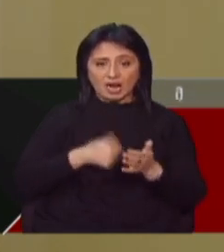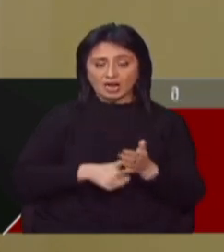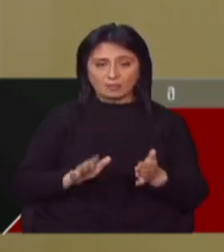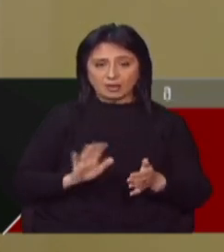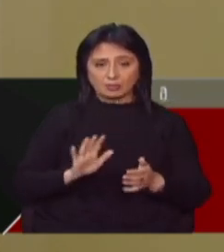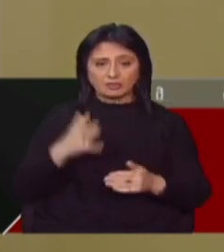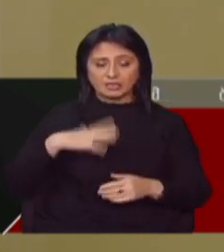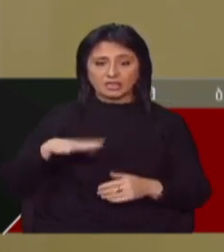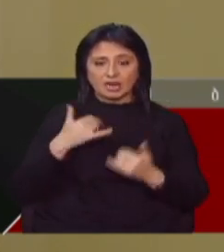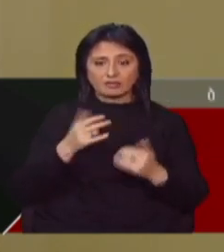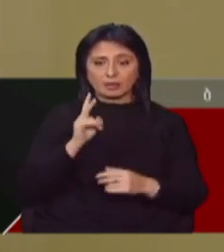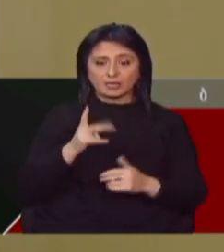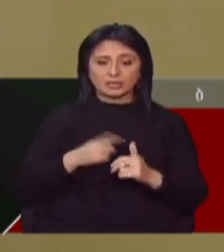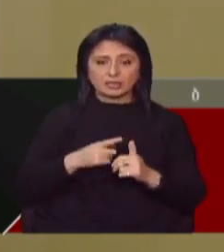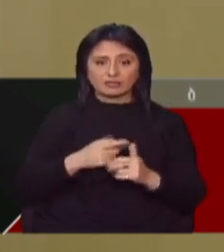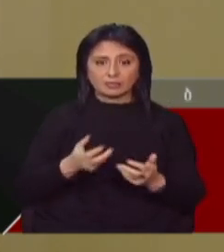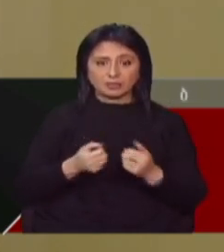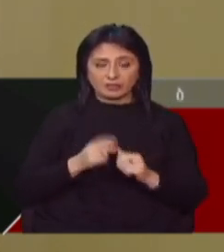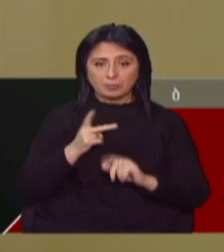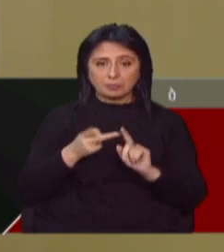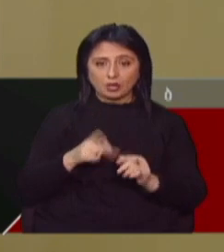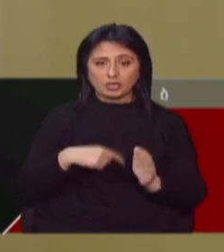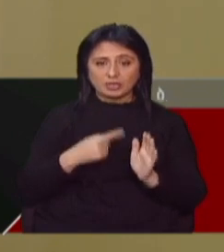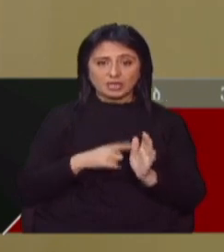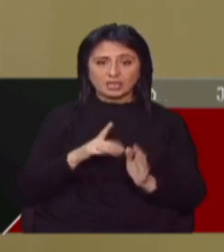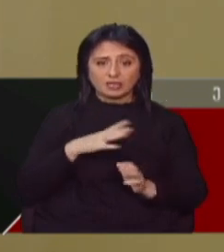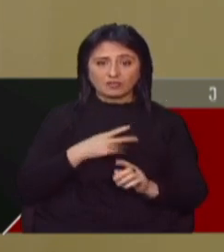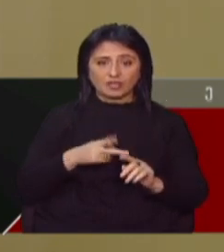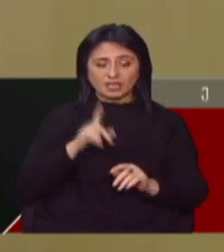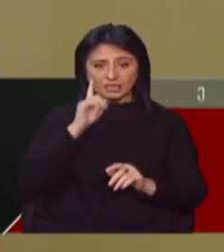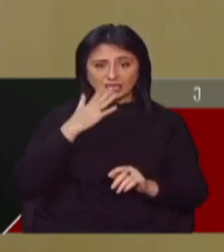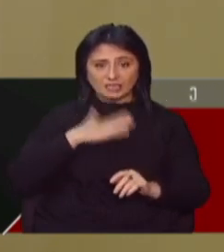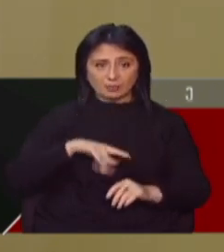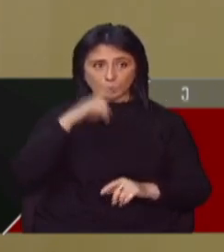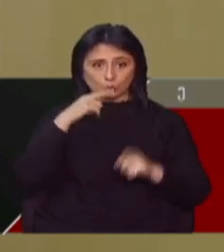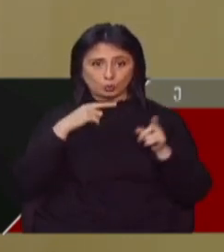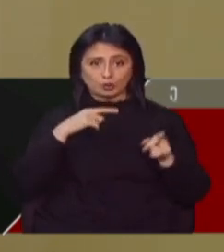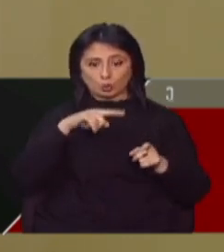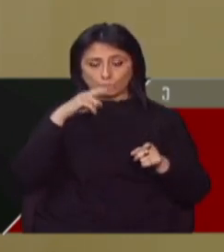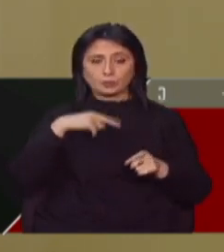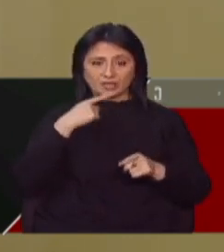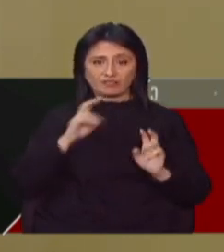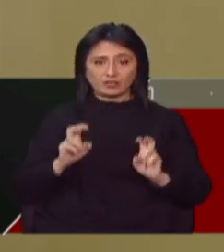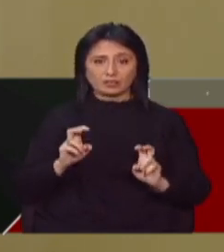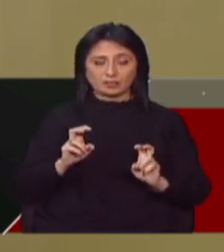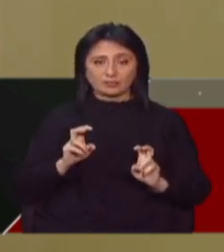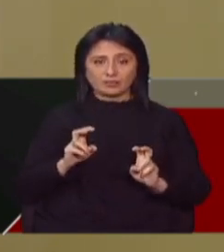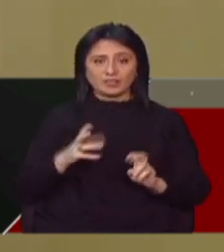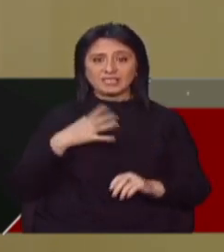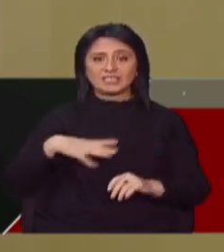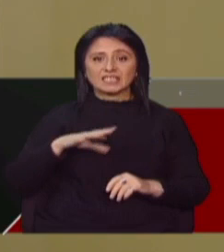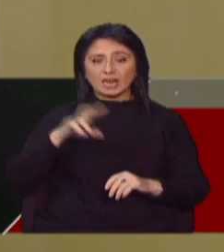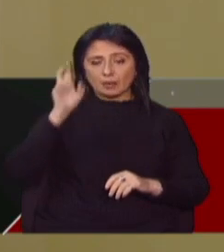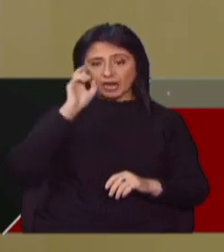ეხმარება საქართველოსთვის კანდიდატის სტატუსის მიღებას. მეორე საკითხი რა იყო? ეს სიამონა ძალიან რუსეთს. რუსებმა თქვეს,